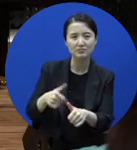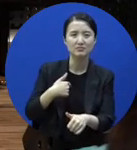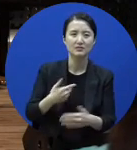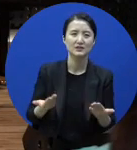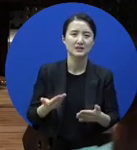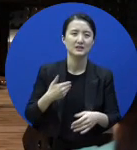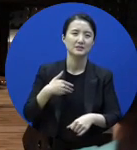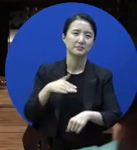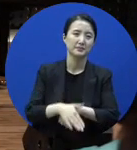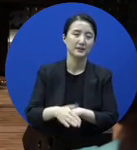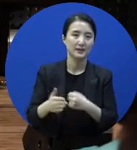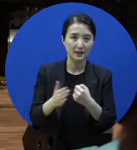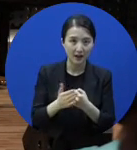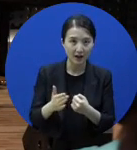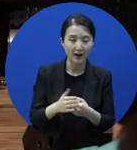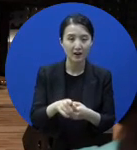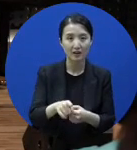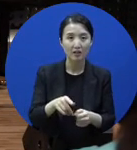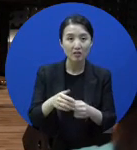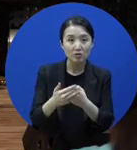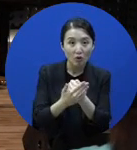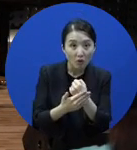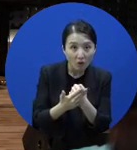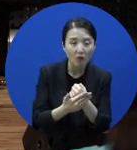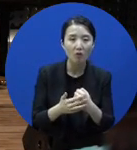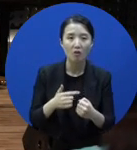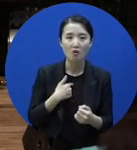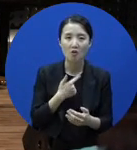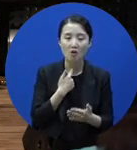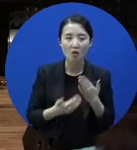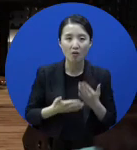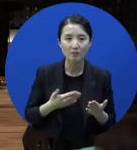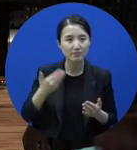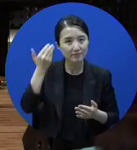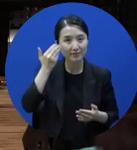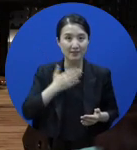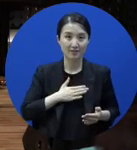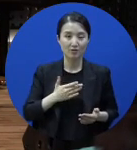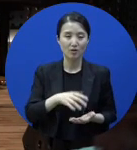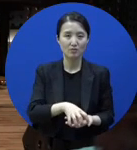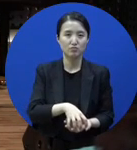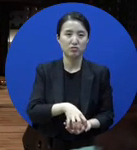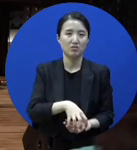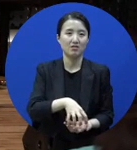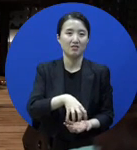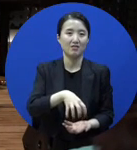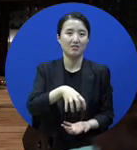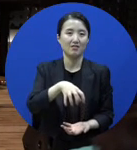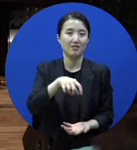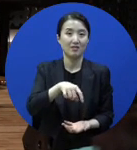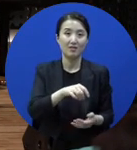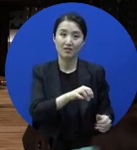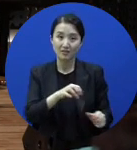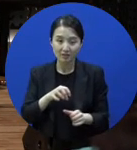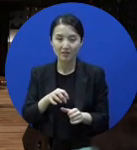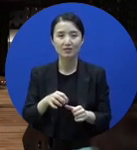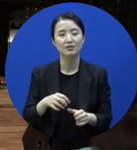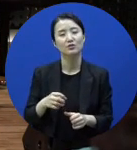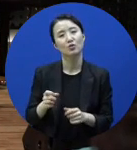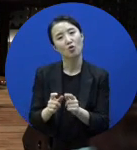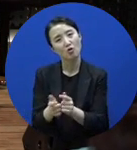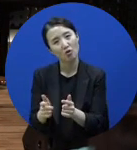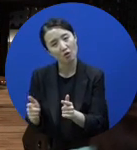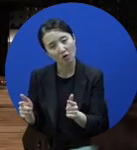저는 시간들을 좀 거쳤고 저기에서의 어떤 작업한 것들 중에 몇 개는 올해 많은 어떤 직업들로